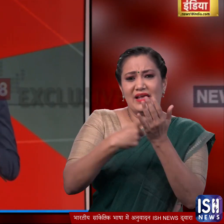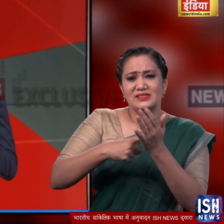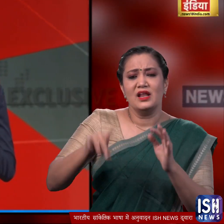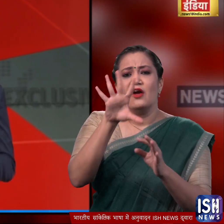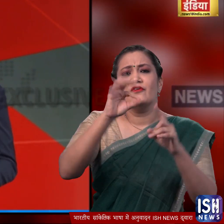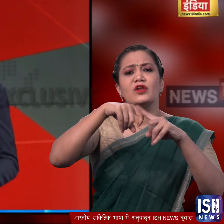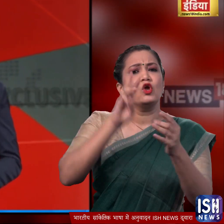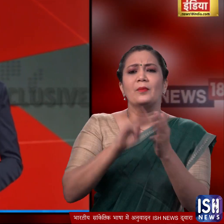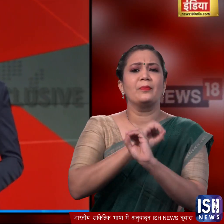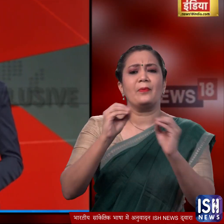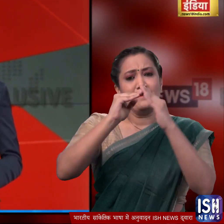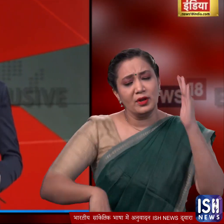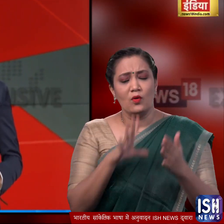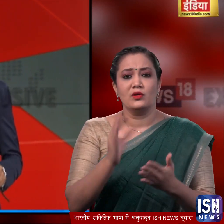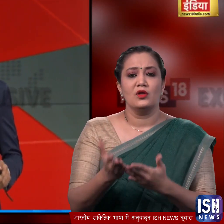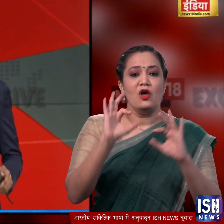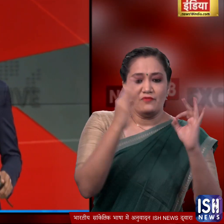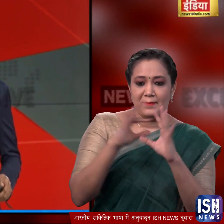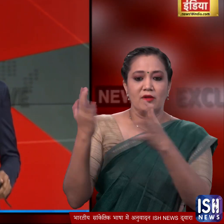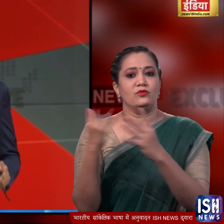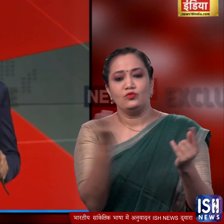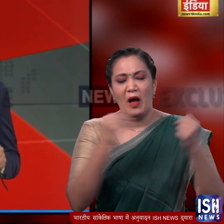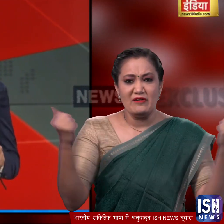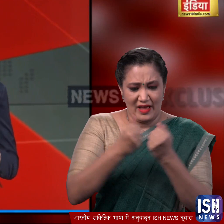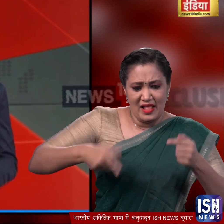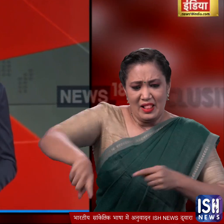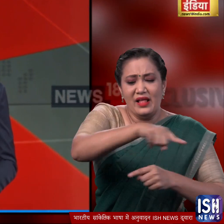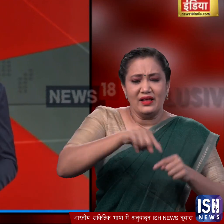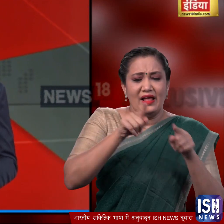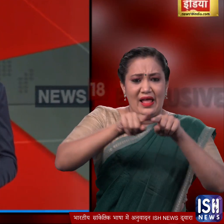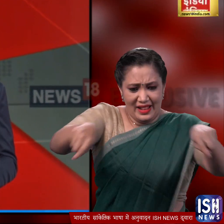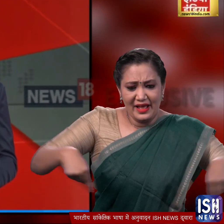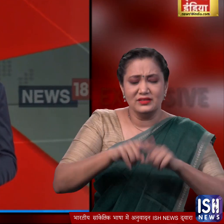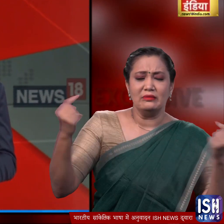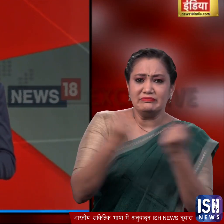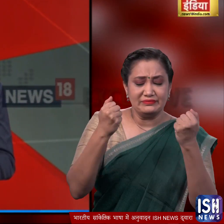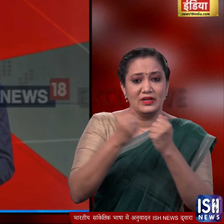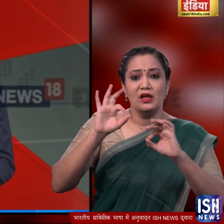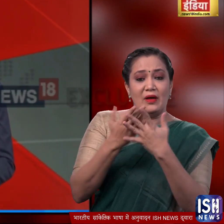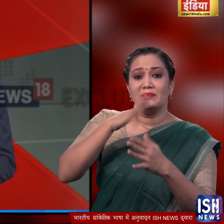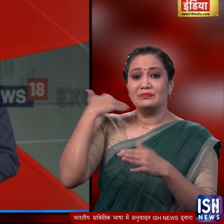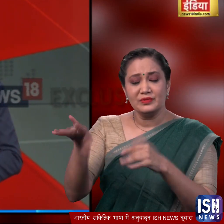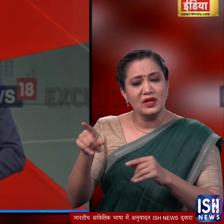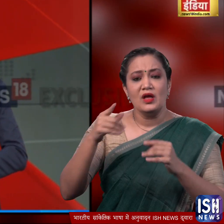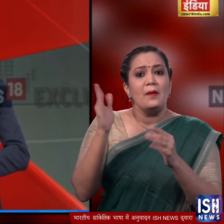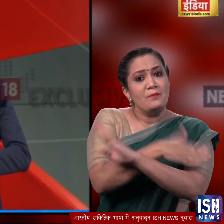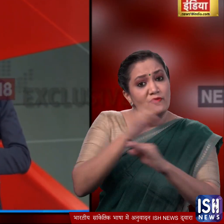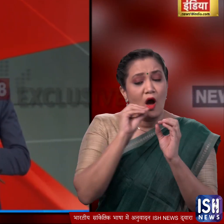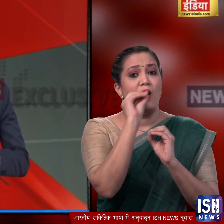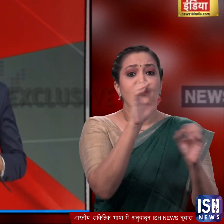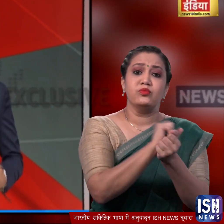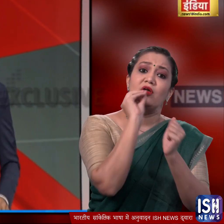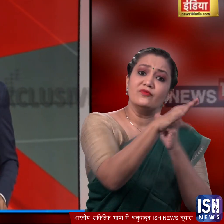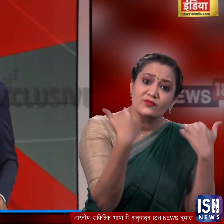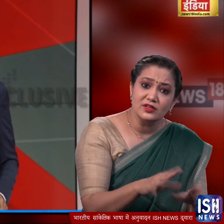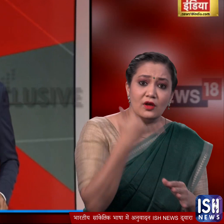रायसेन की दूरी 50 किलोमीटर भी नहीं है, जहां आरोप है कि 2 परिवारों के बीच जमीन का विवाद था और जिस परिवार के लोगों की हत्या हुई उन्होंने मामला बिगड़ने से पहले